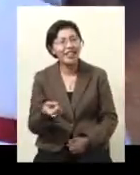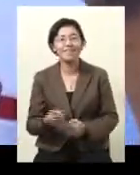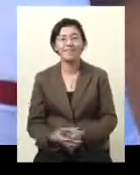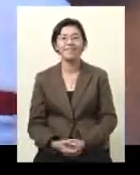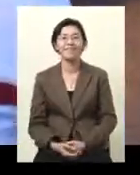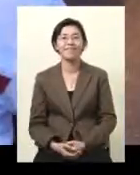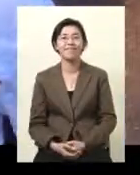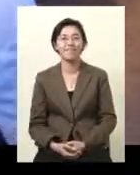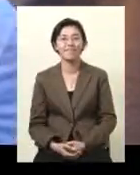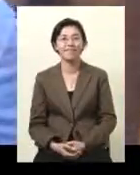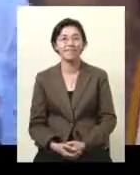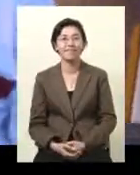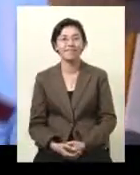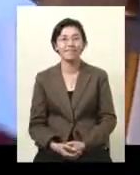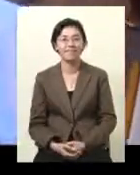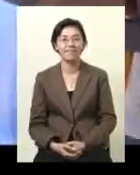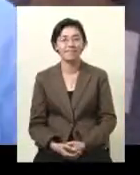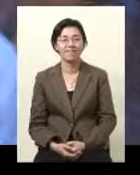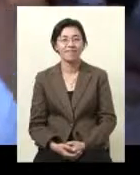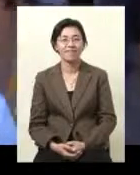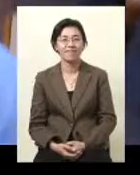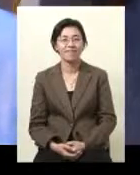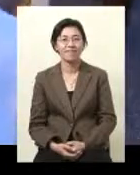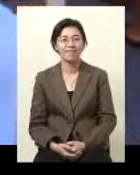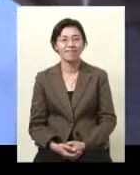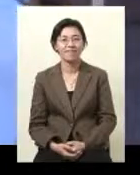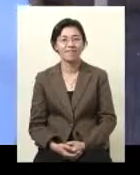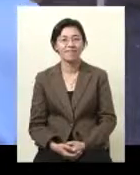นี่อะไรเนี่ยมันฝรั่งทอด